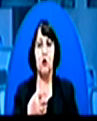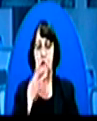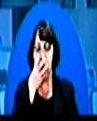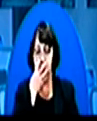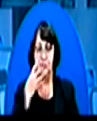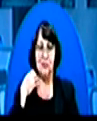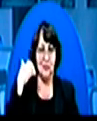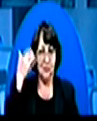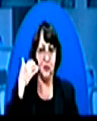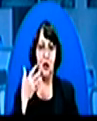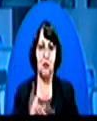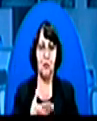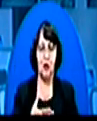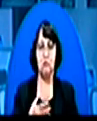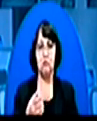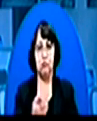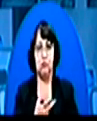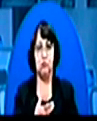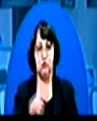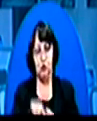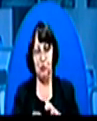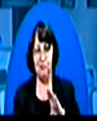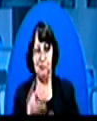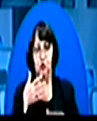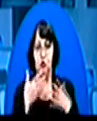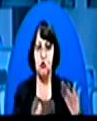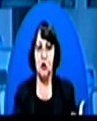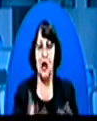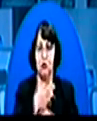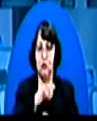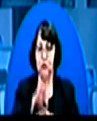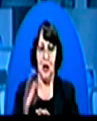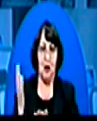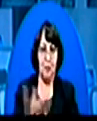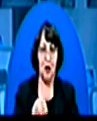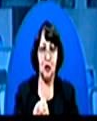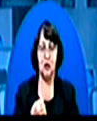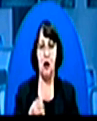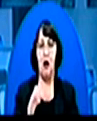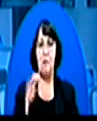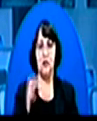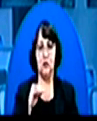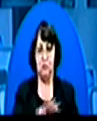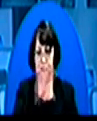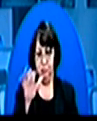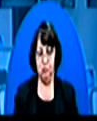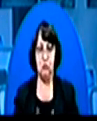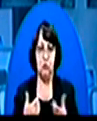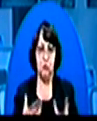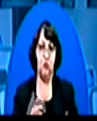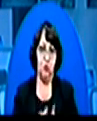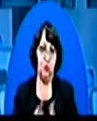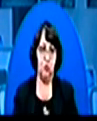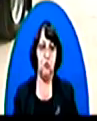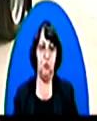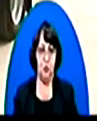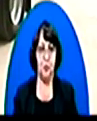машин хандивсан байна. Ингэснээр халдвартай өвчнийг зөөвөрлөх, халдвар дамжихаас бүрэн сэргийлэх автомашинтай болж байгаа нь энэ юм аа.